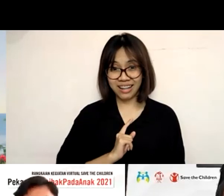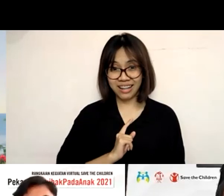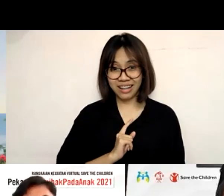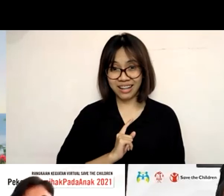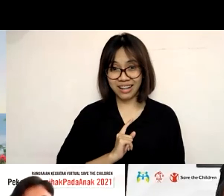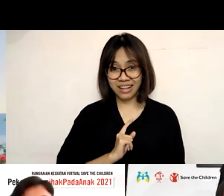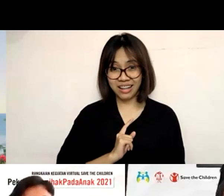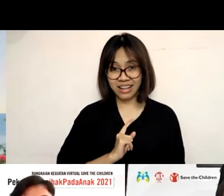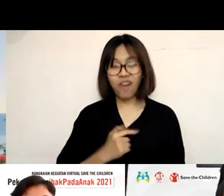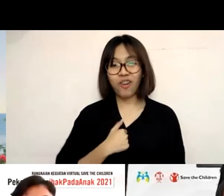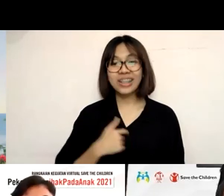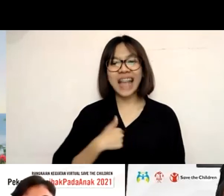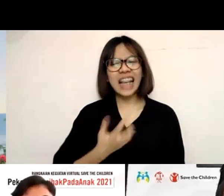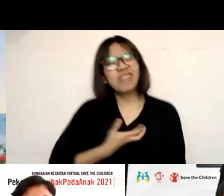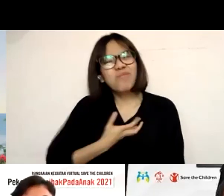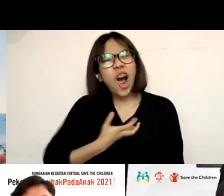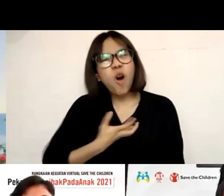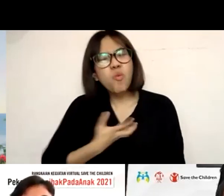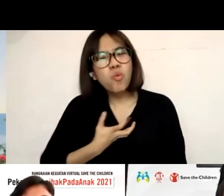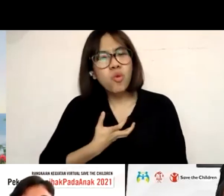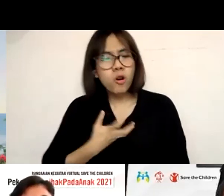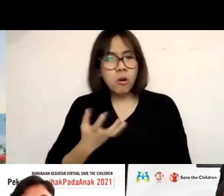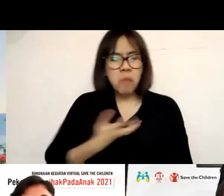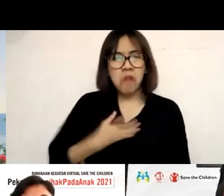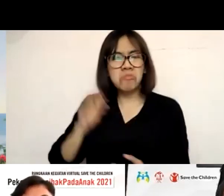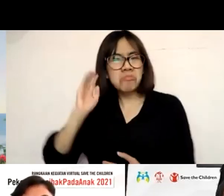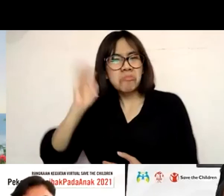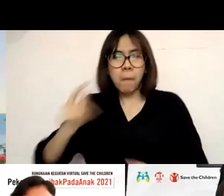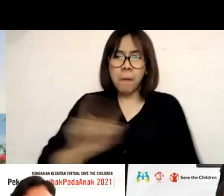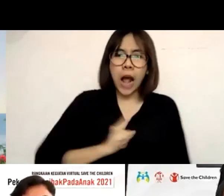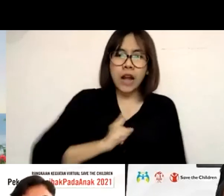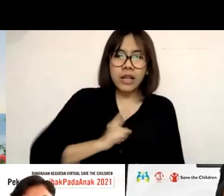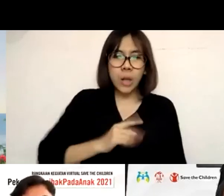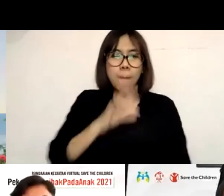Saya sangat ingin sekali nantinya bisa mandiri dan bermanfaat.